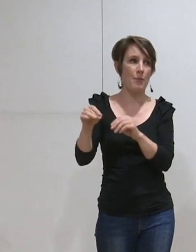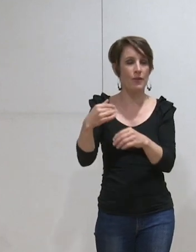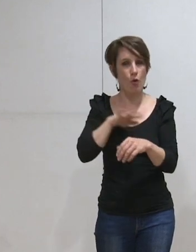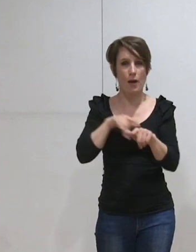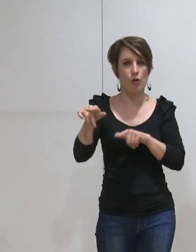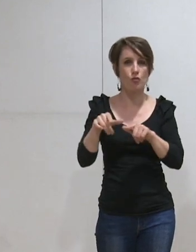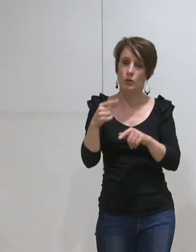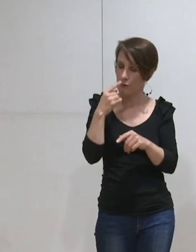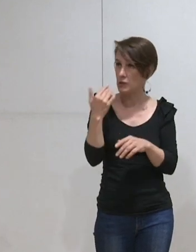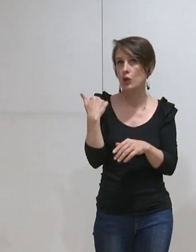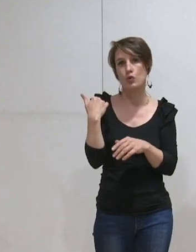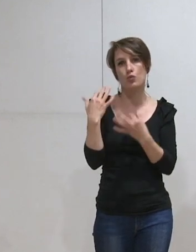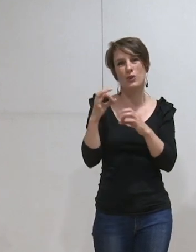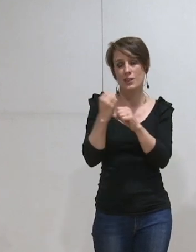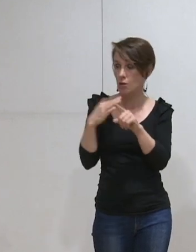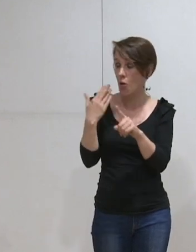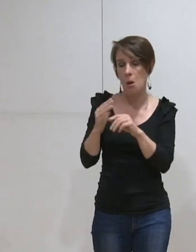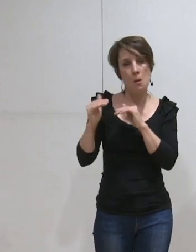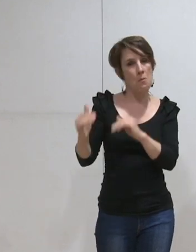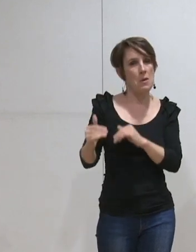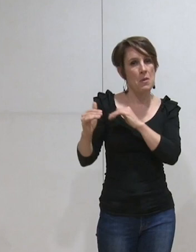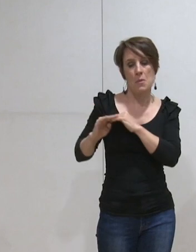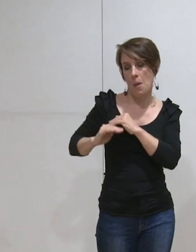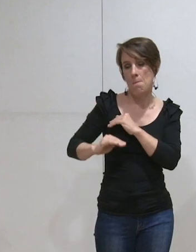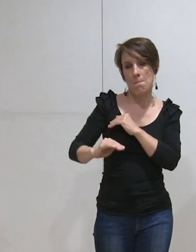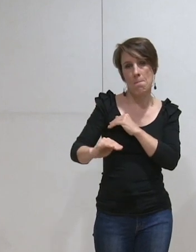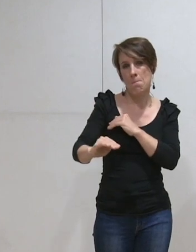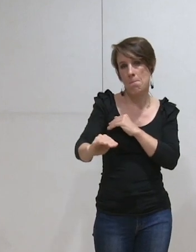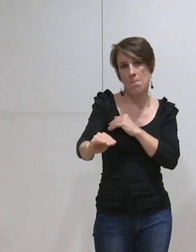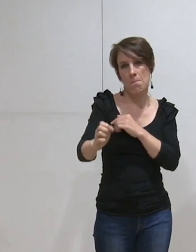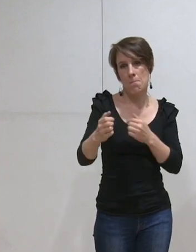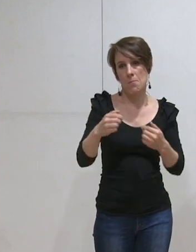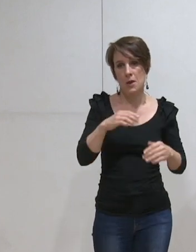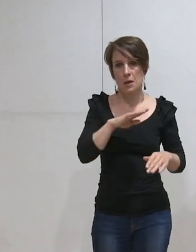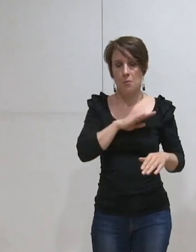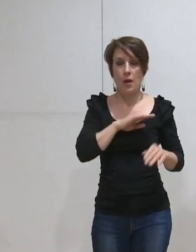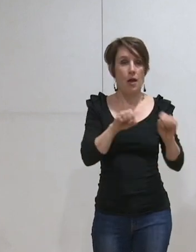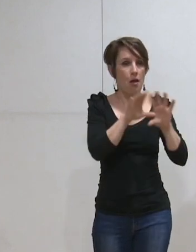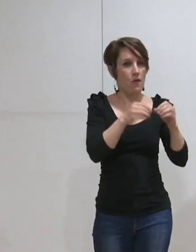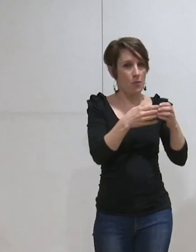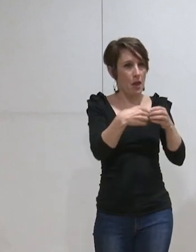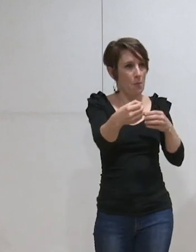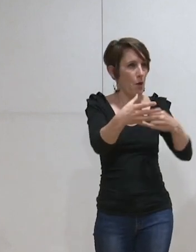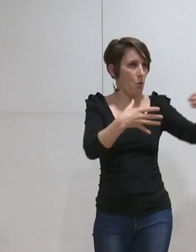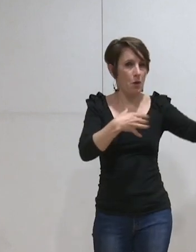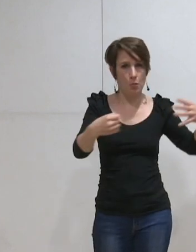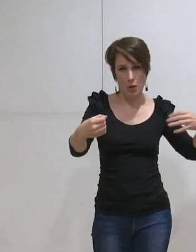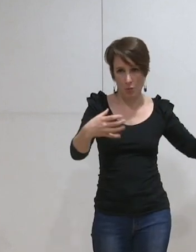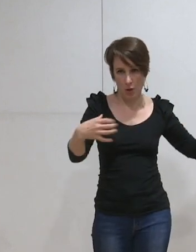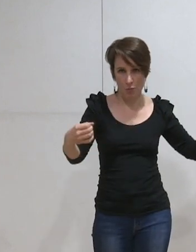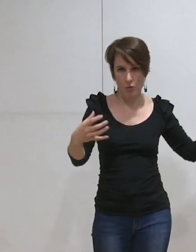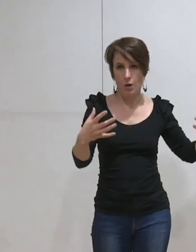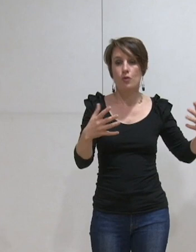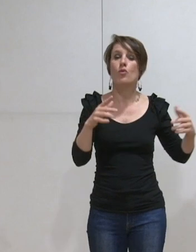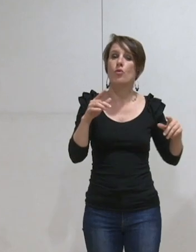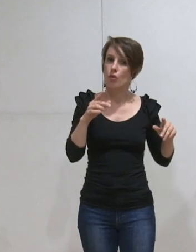se tasse à la fois sous l'effet je pense de décohabitations qui sont toujours aussi fortes mais qui sont maintenant